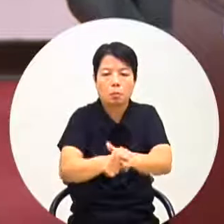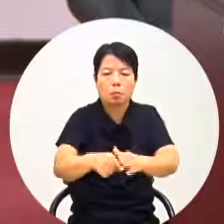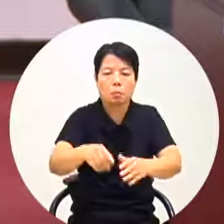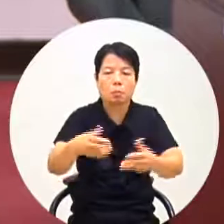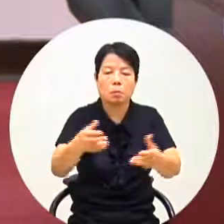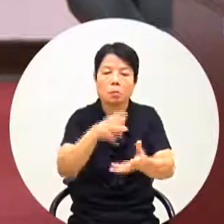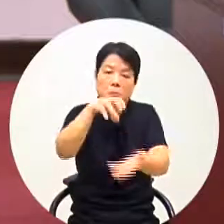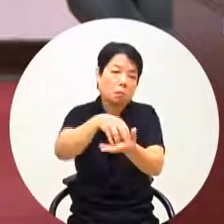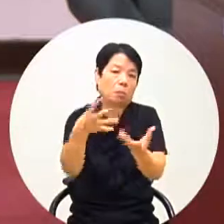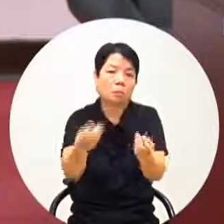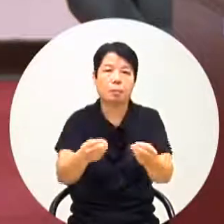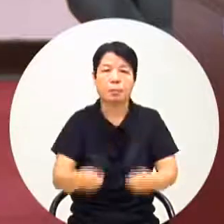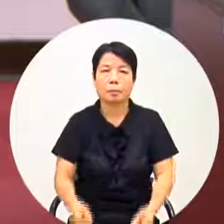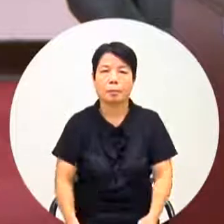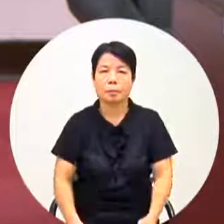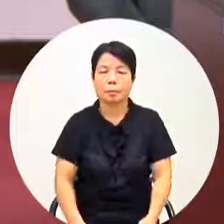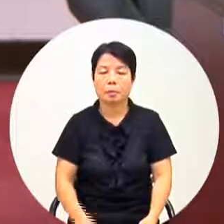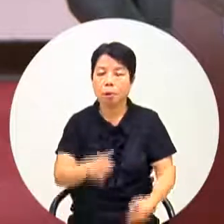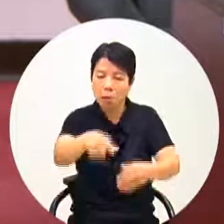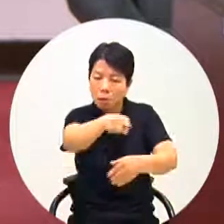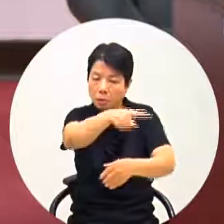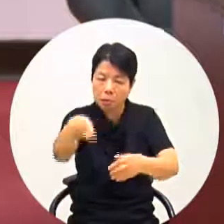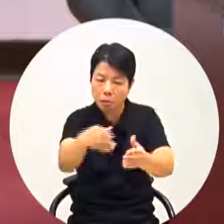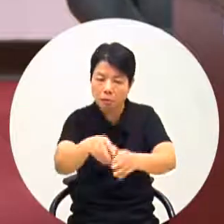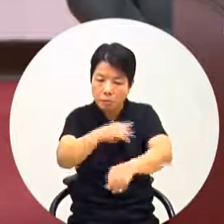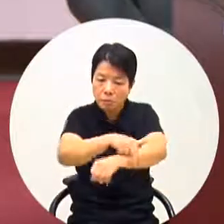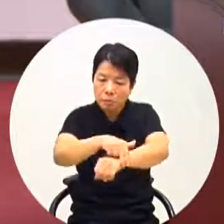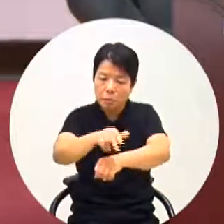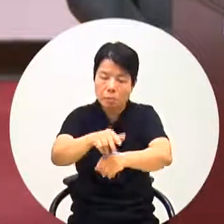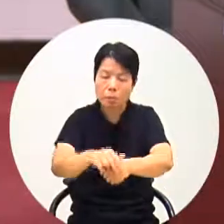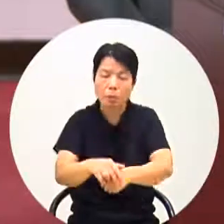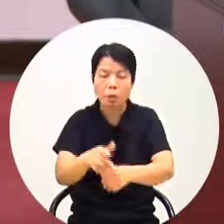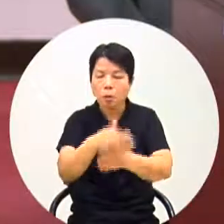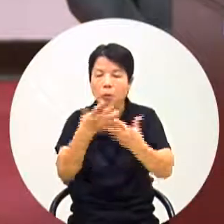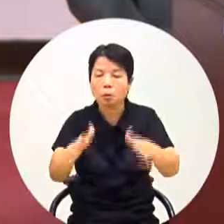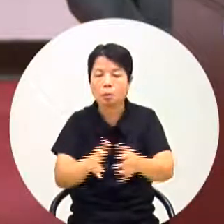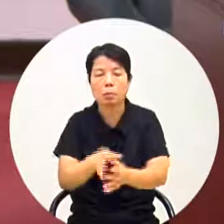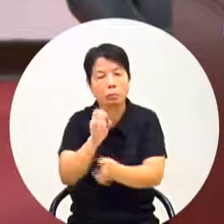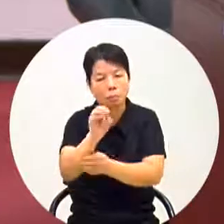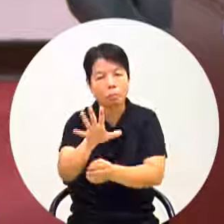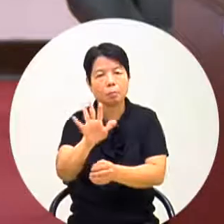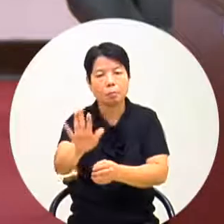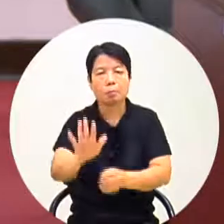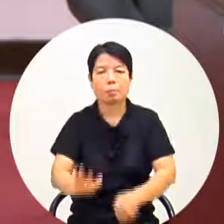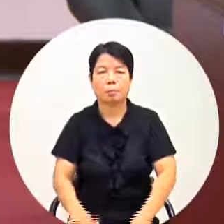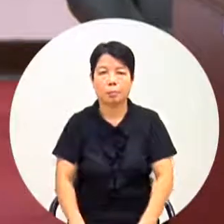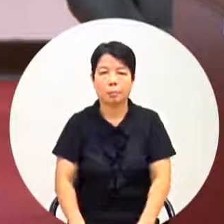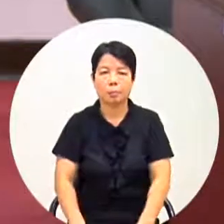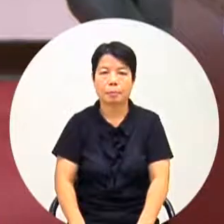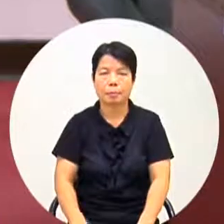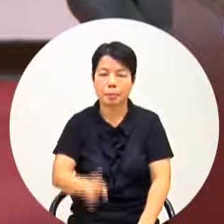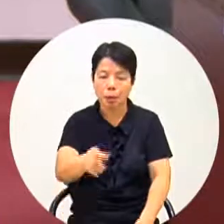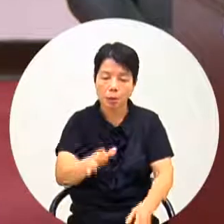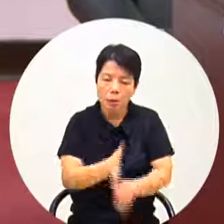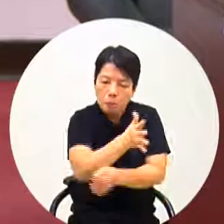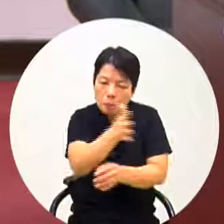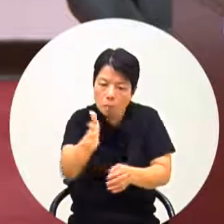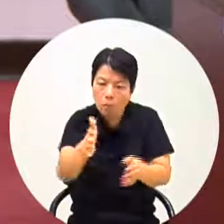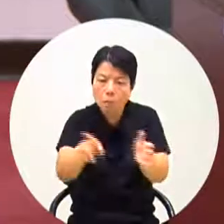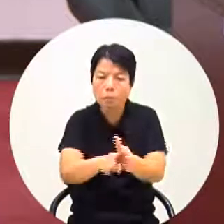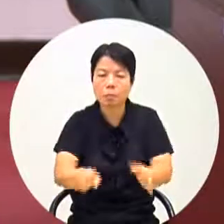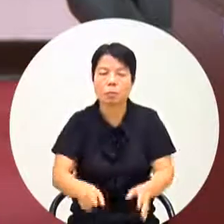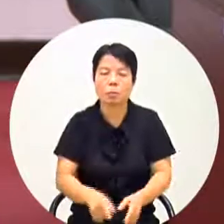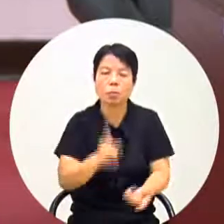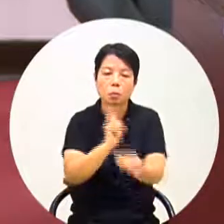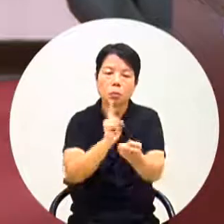应该有很多人告诉你们的。那第二个就是说。我们在普查当中哦，有对外说